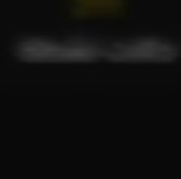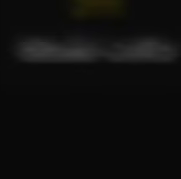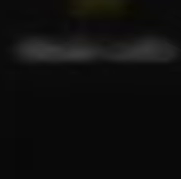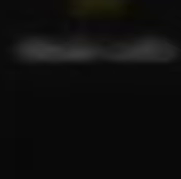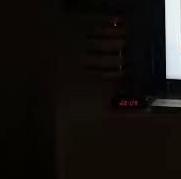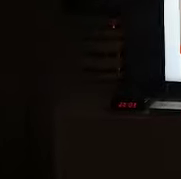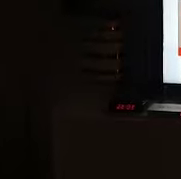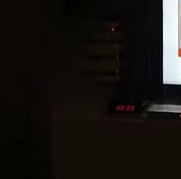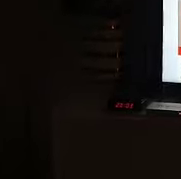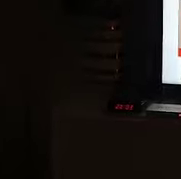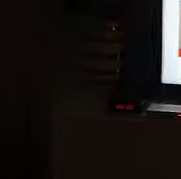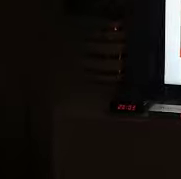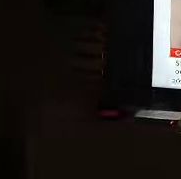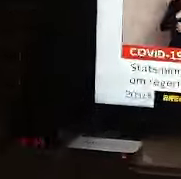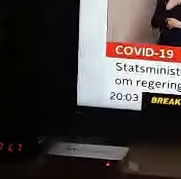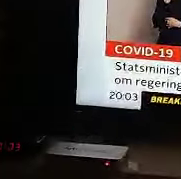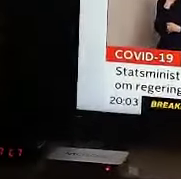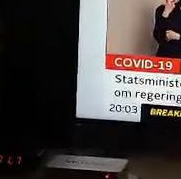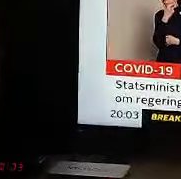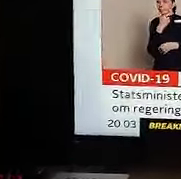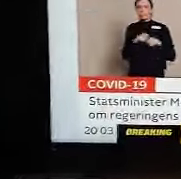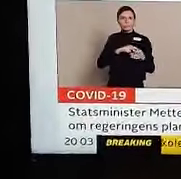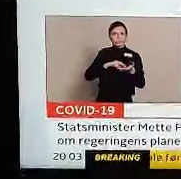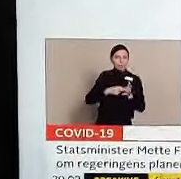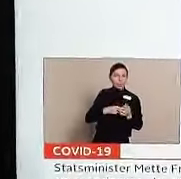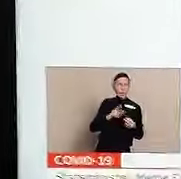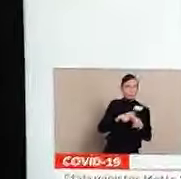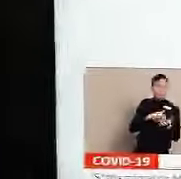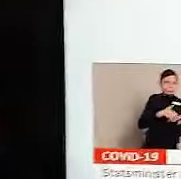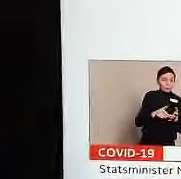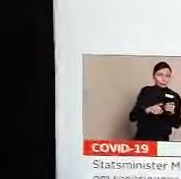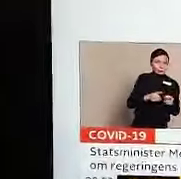الوزراء السيدة ميتي وأيضا الحكومة.